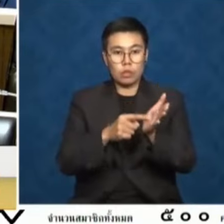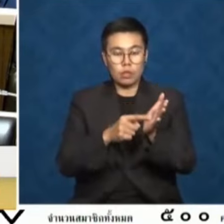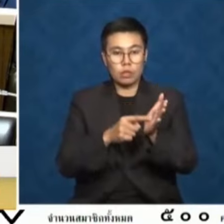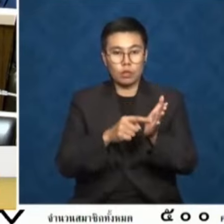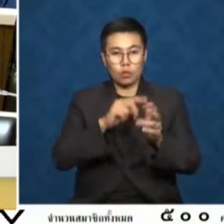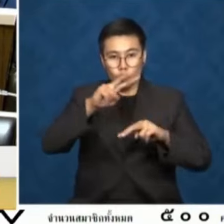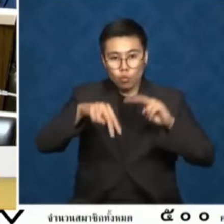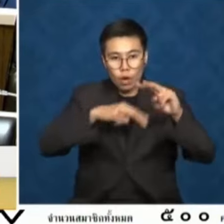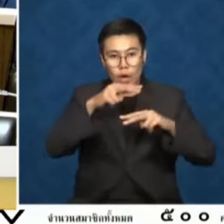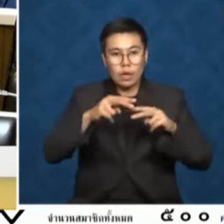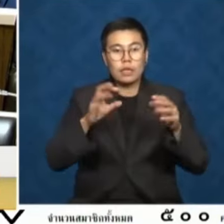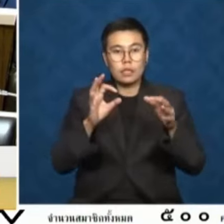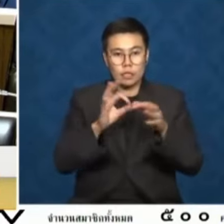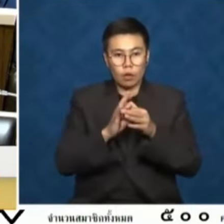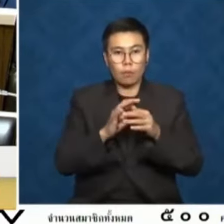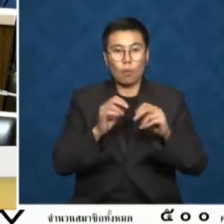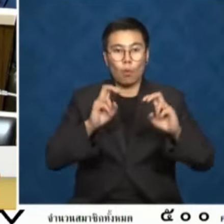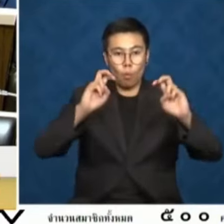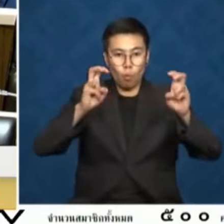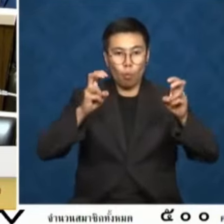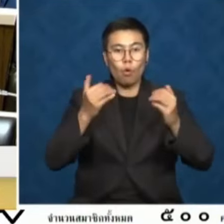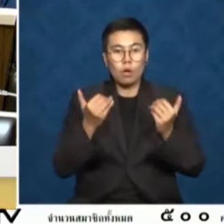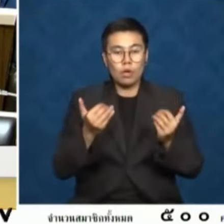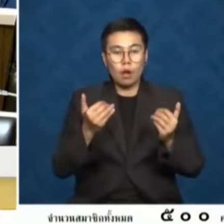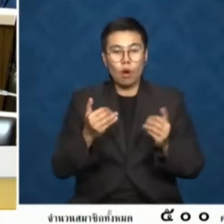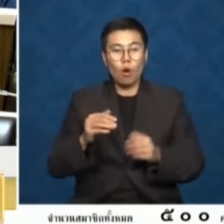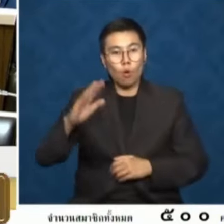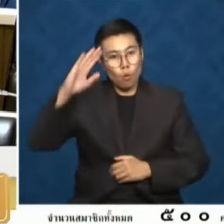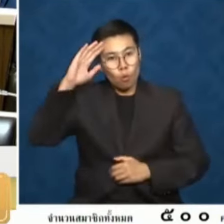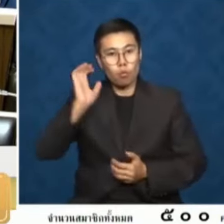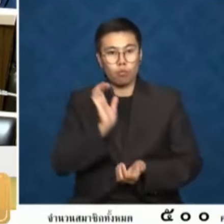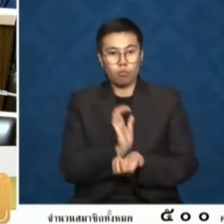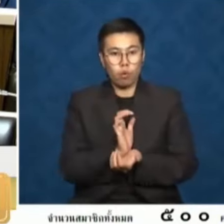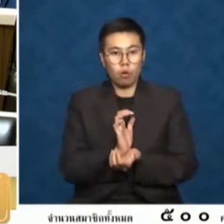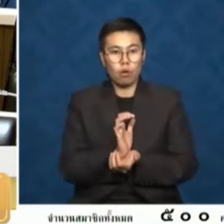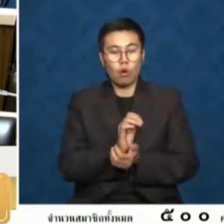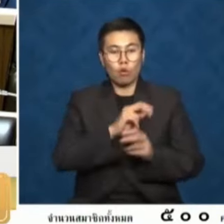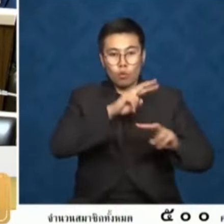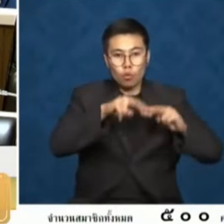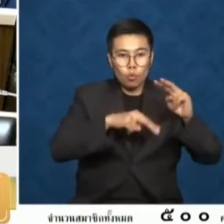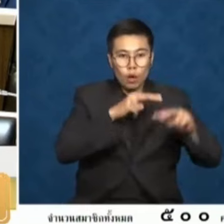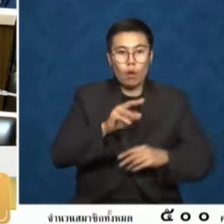ข้นเกี่ยวกับเรื่องนี้ไม่ว่าจะเป็นทางตำรวจหรือรักษาความปลอดภัย